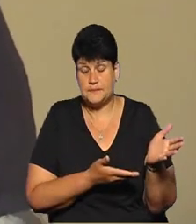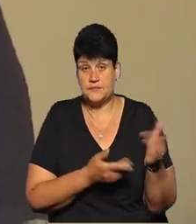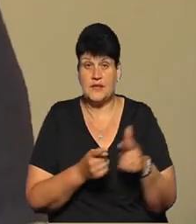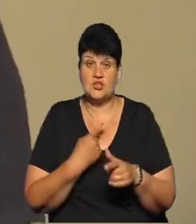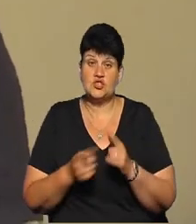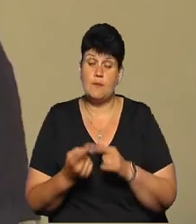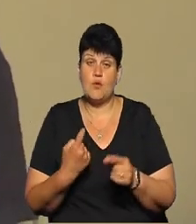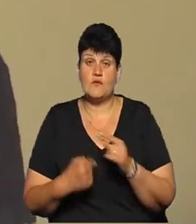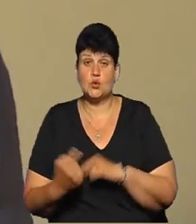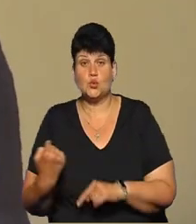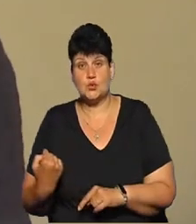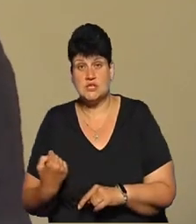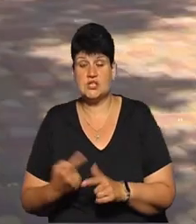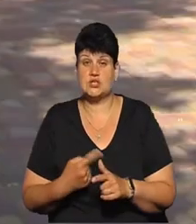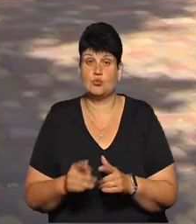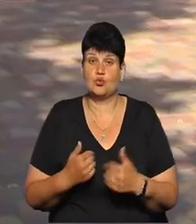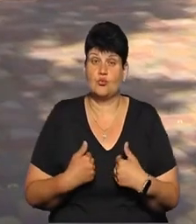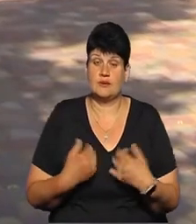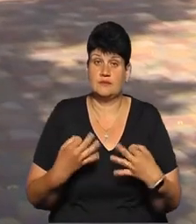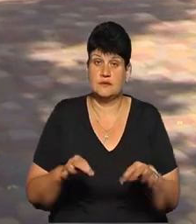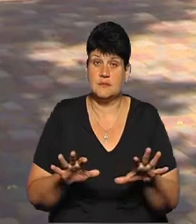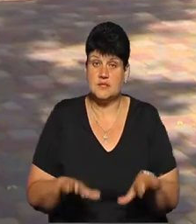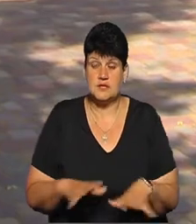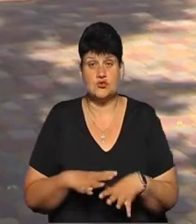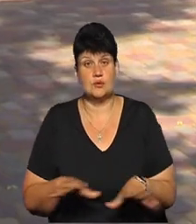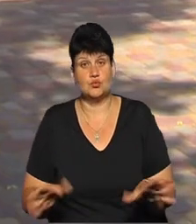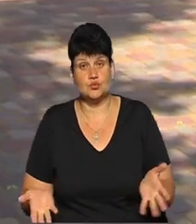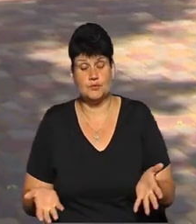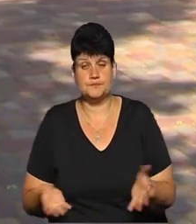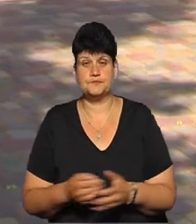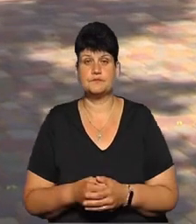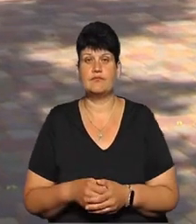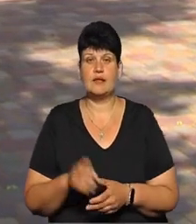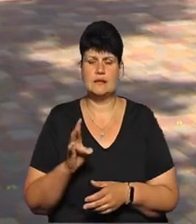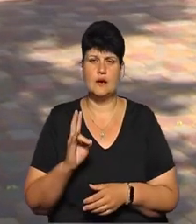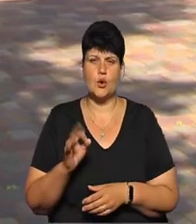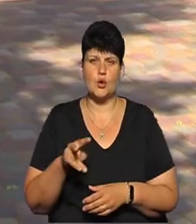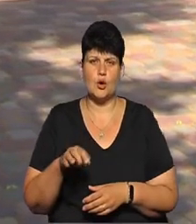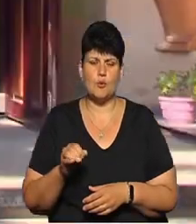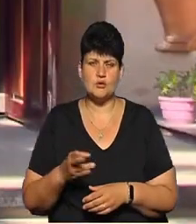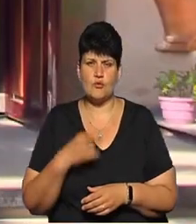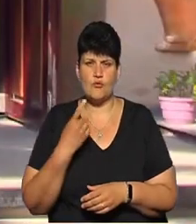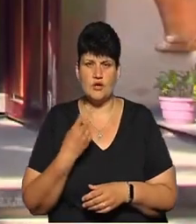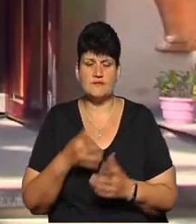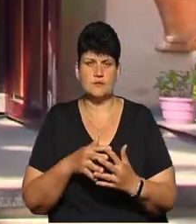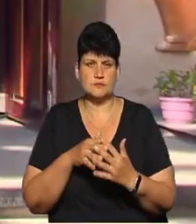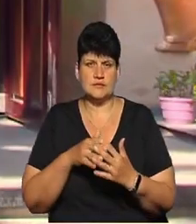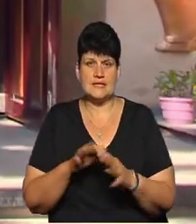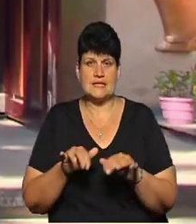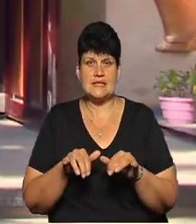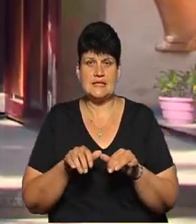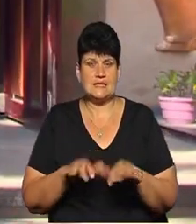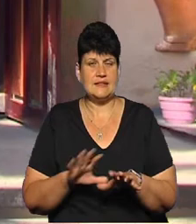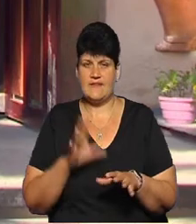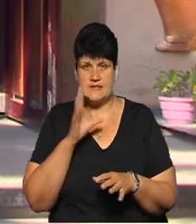чи будуть у мене вакансійні місця, чи не будуть. Наталія Коломоїць каже, через бойові дії не встигла звільнитися з роботи та забрати документи